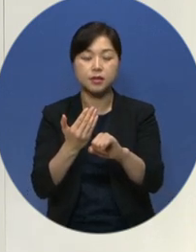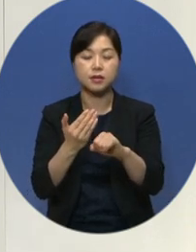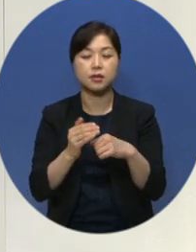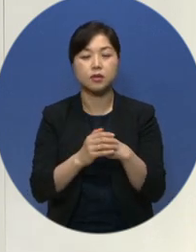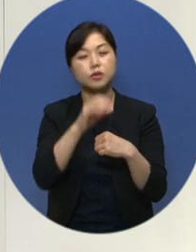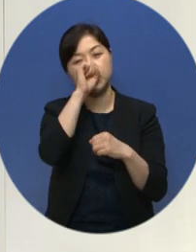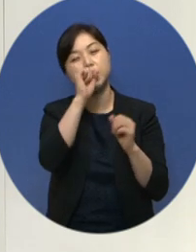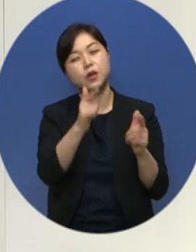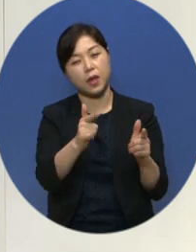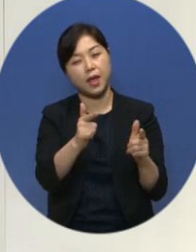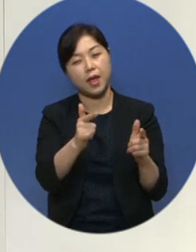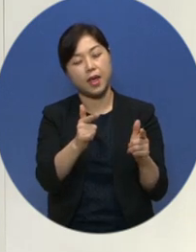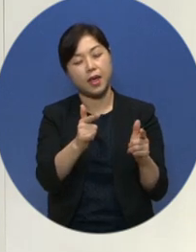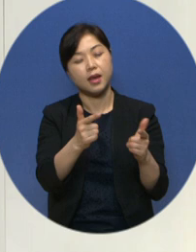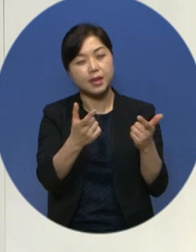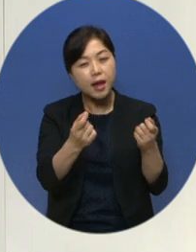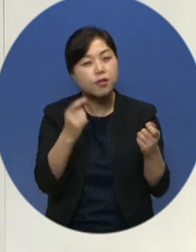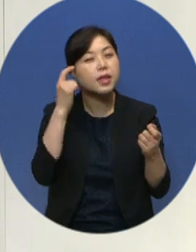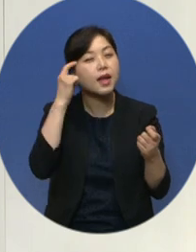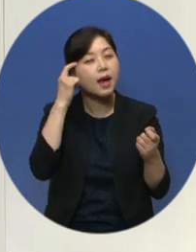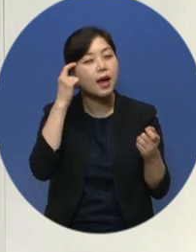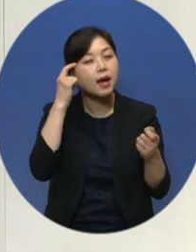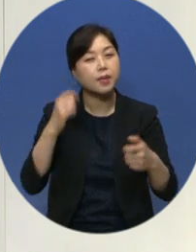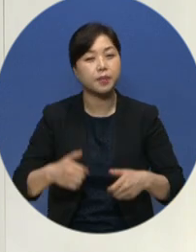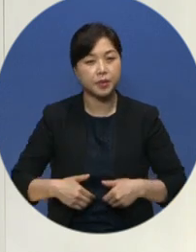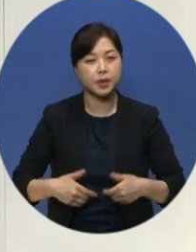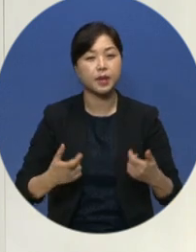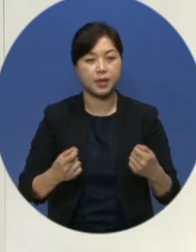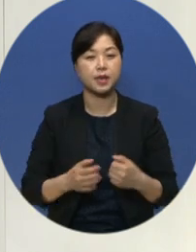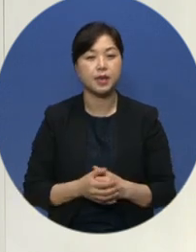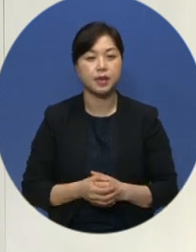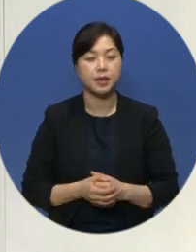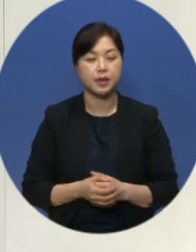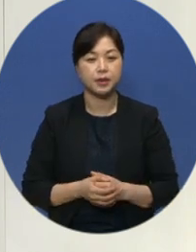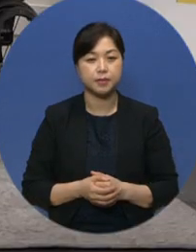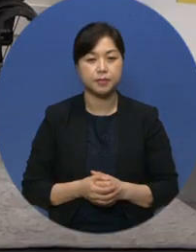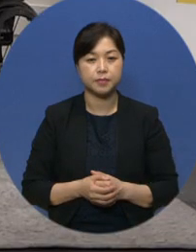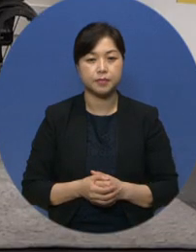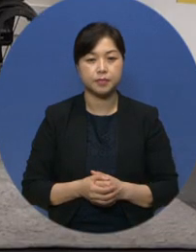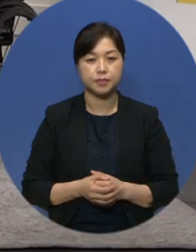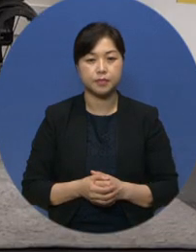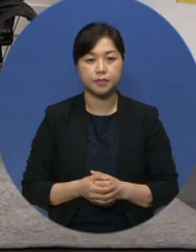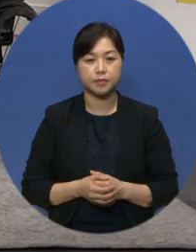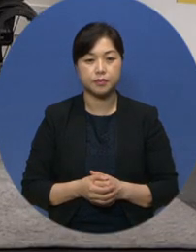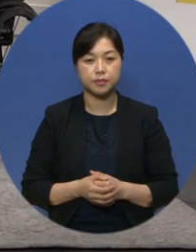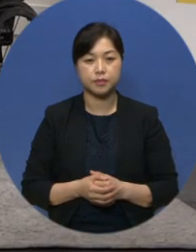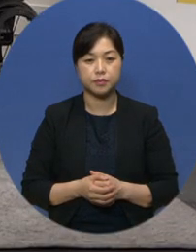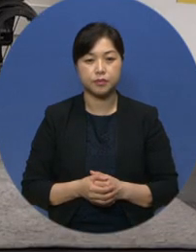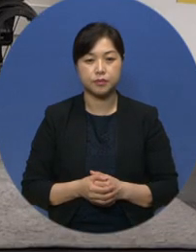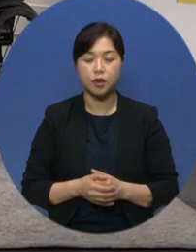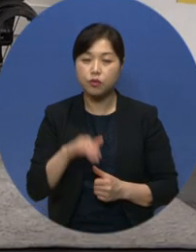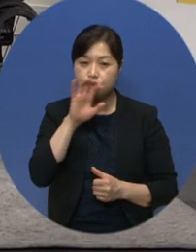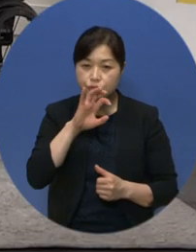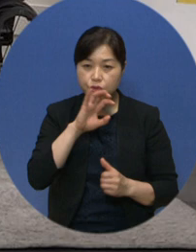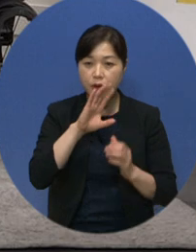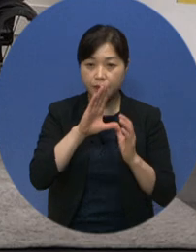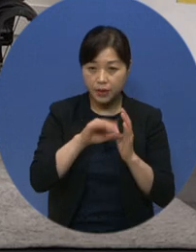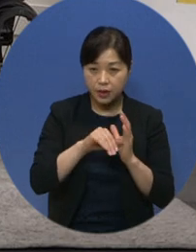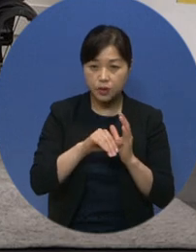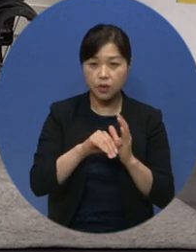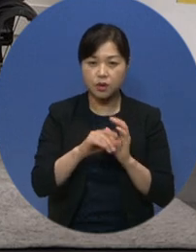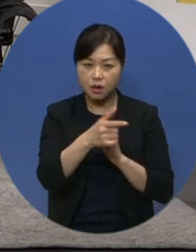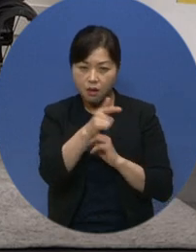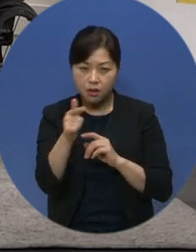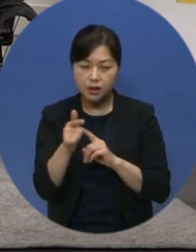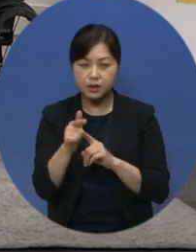3자 해서 저희들이 그런 것도 대처를 하고 있습니다 아 그랬습니까 4 그러니까 이제 그 훈련 중에 여러